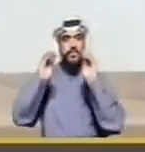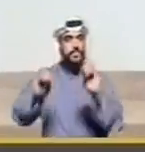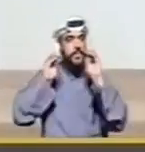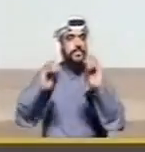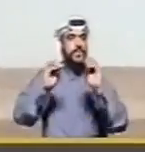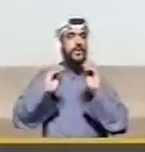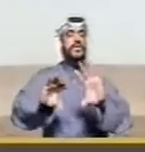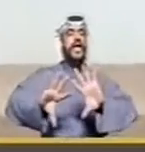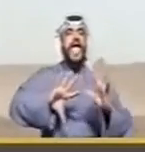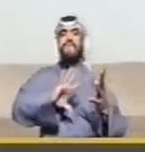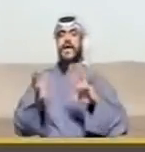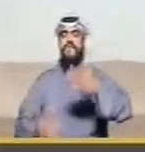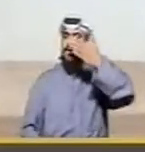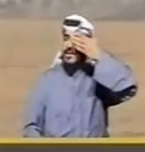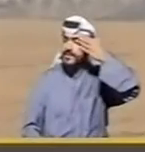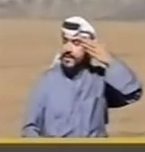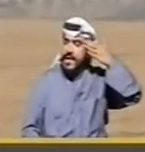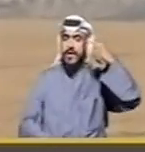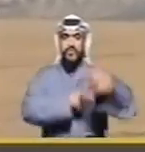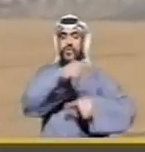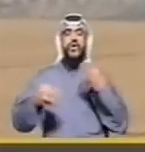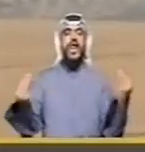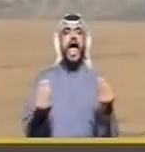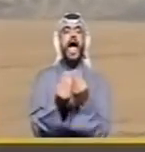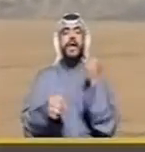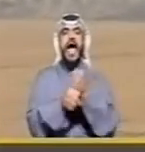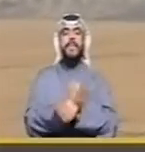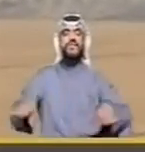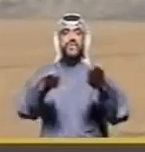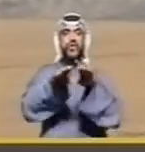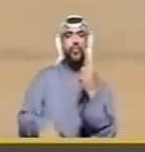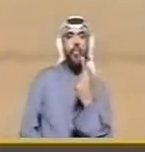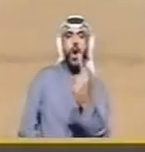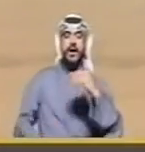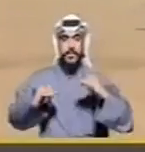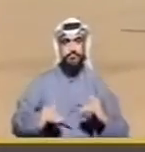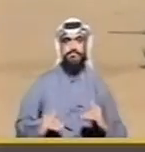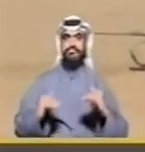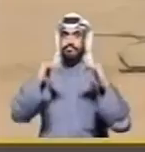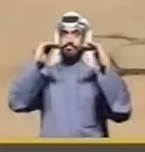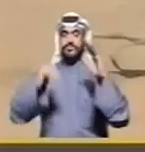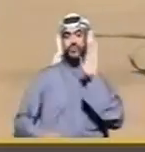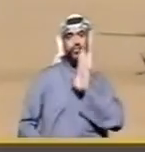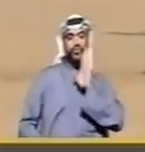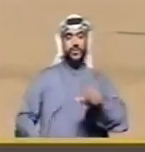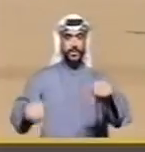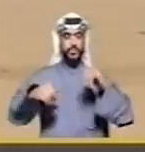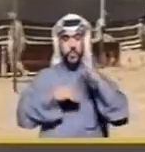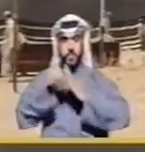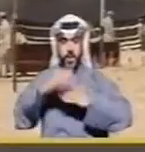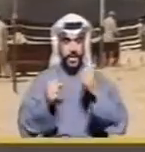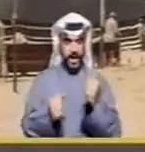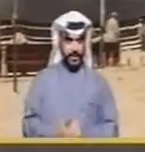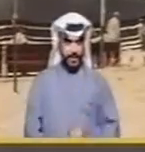والإمكانيات العسكرية من خلال التدريب والعمل بروح الفريق الواحد لرفع مستوى الأداء والكفاءة العسكرية. ولله